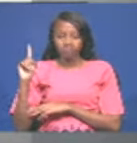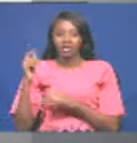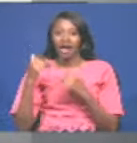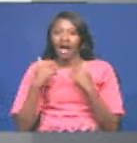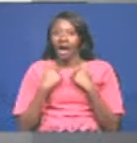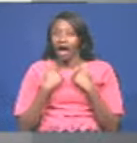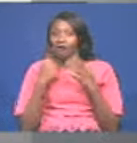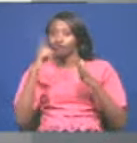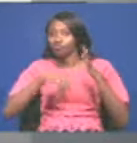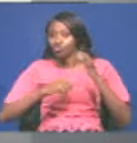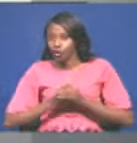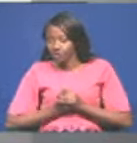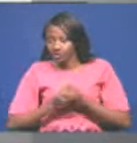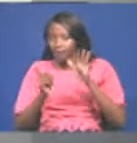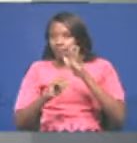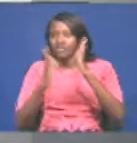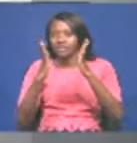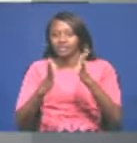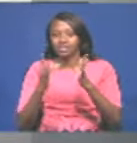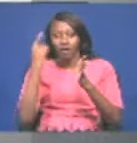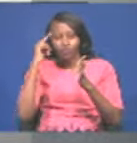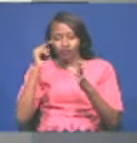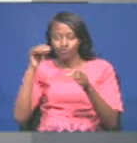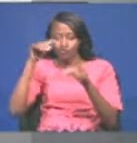atakuwa ni waziri wa masuala ya ndani